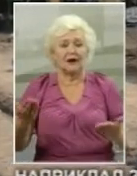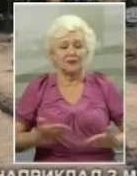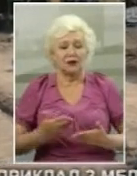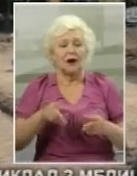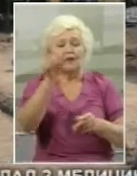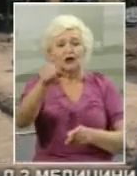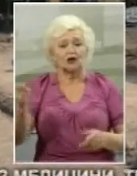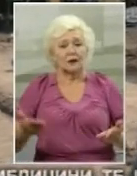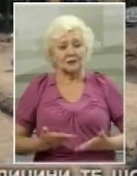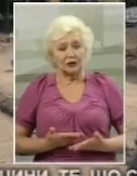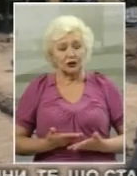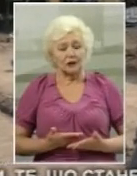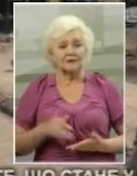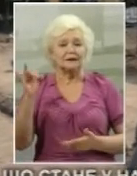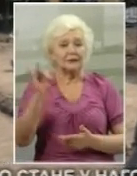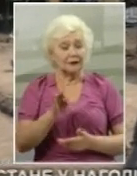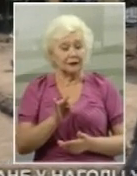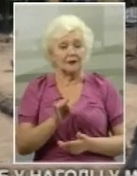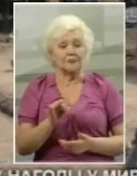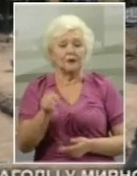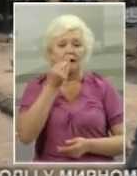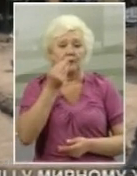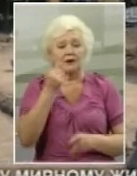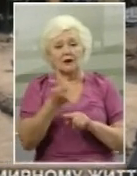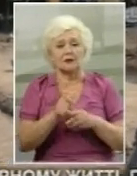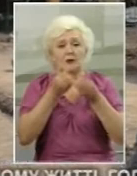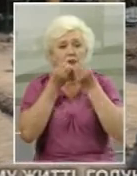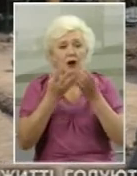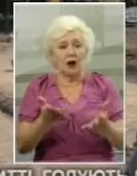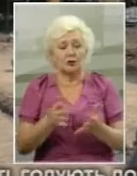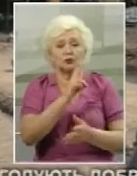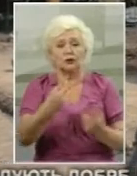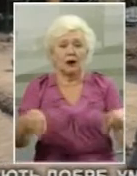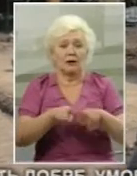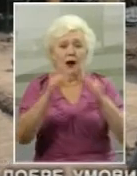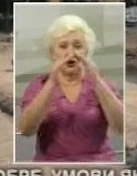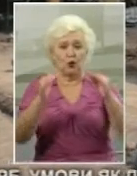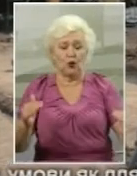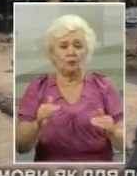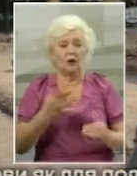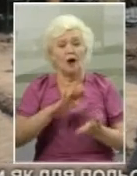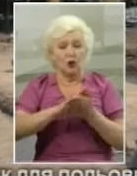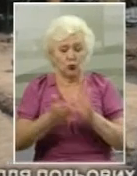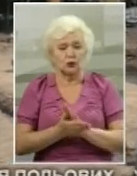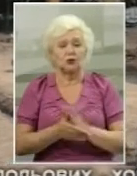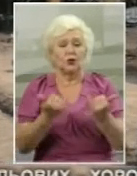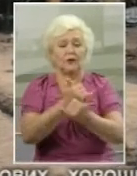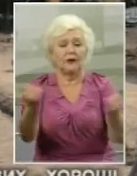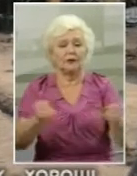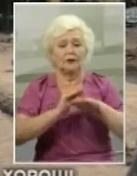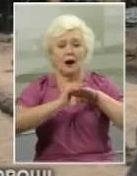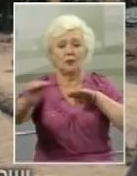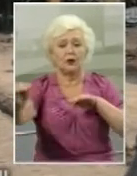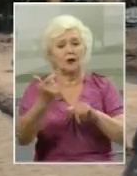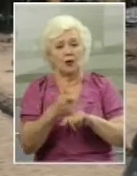гражданській житті. І питання дуже хороше, можна сказати, як вдома. И условия для полевых